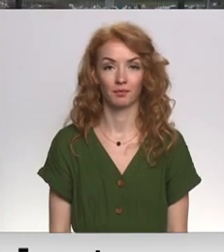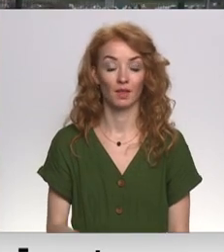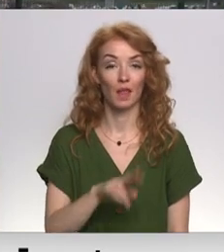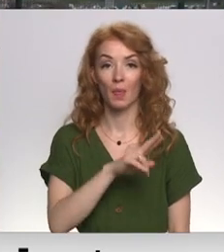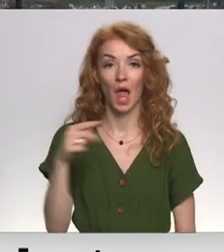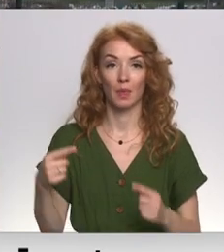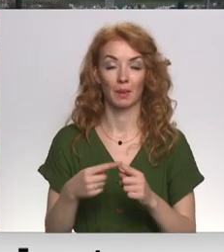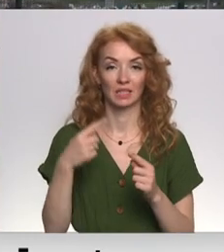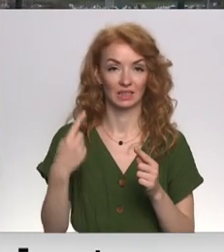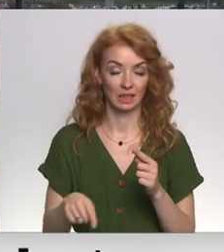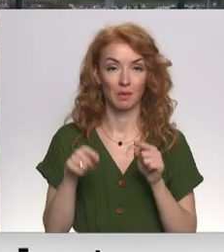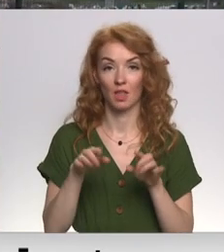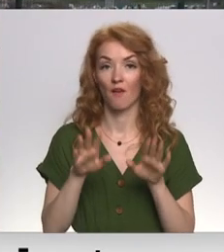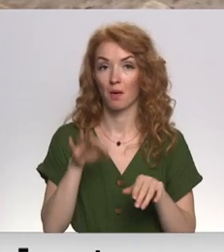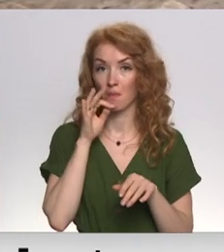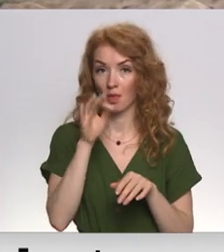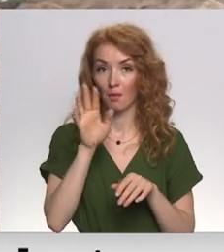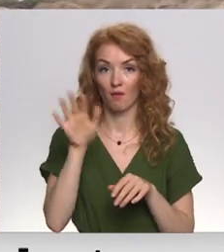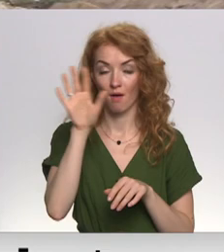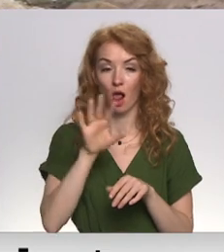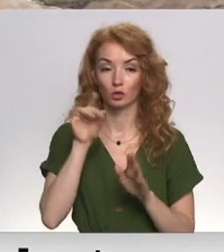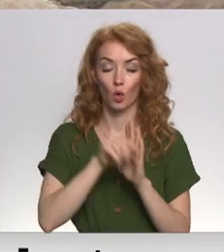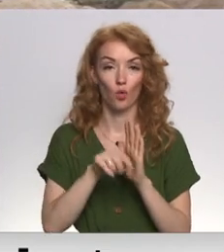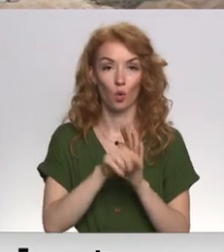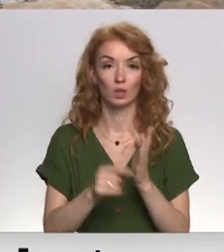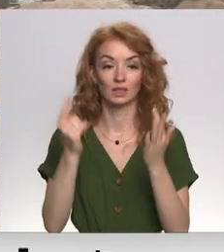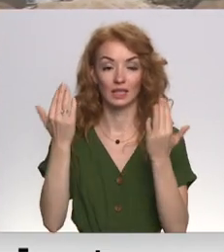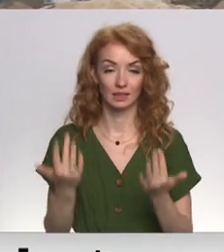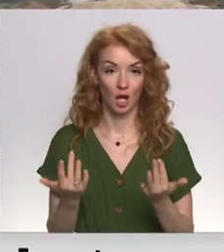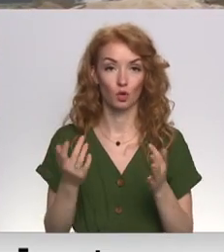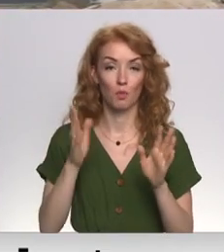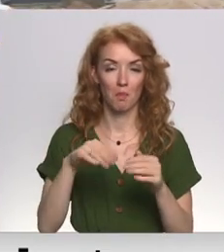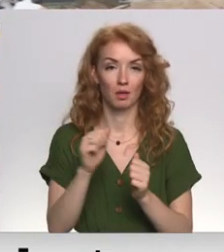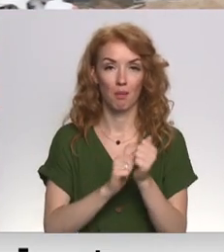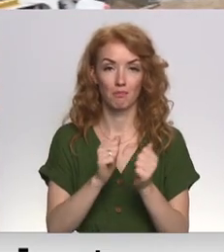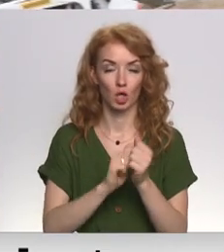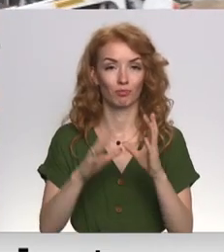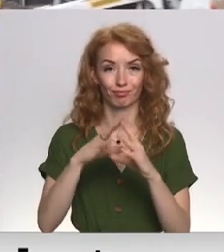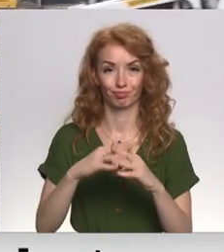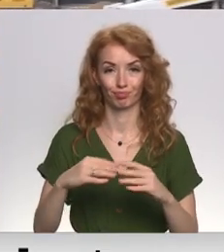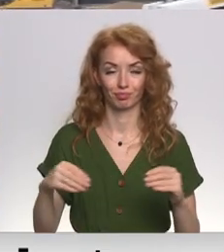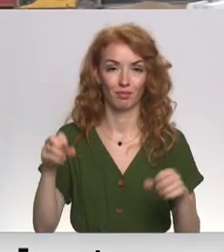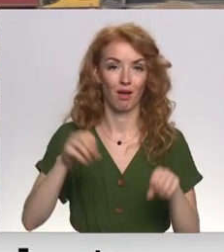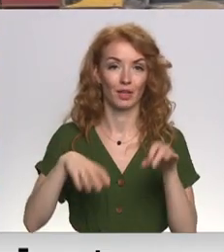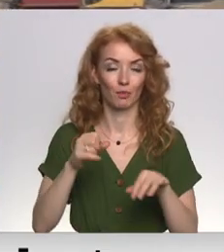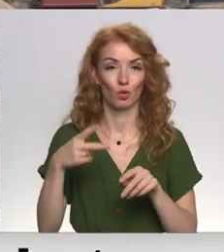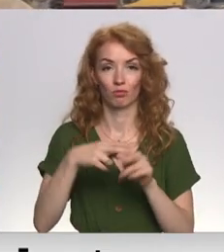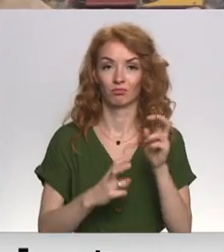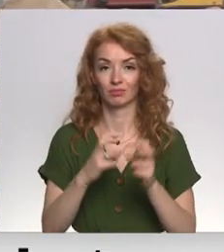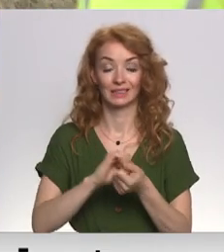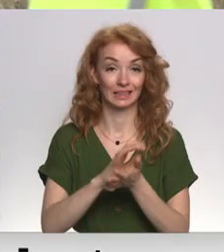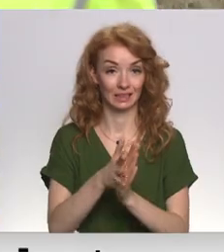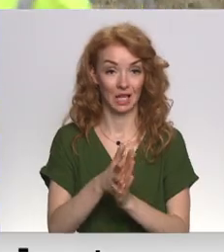Nesamērīgums. Tā vienā vārdā var pateikt par valsts kontroles secināto revīzijā par bioloģiski noārdāmo atkritumu pārstrādāšanas